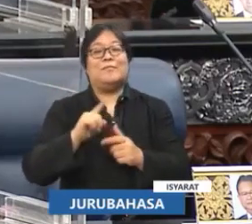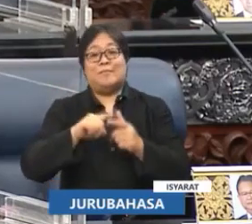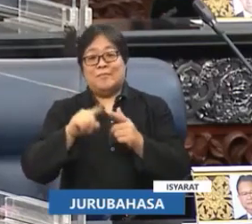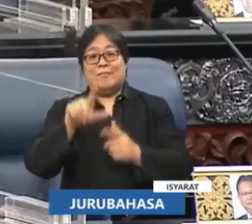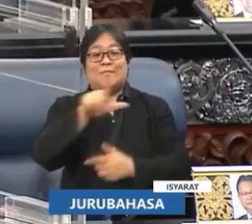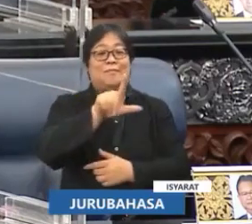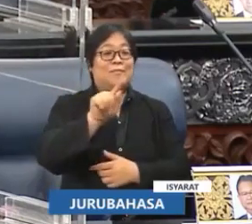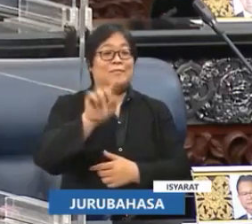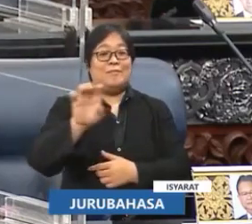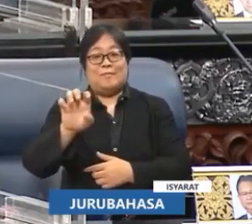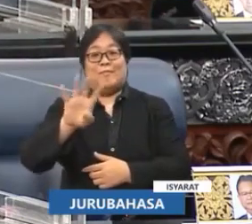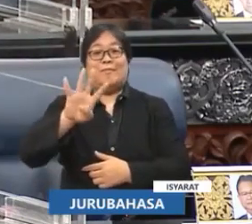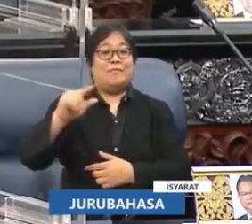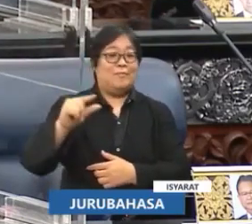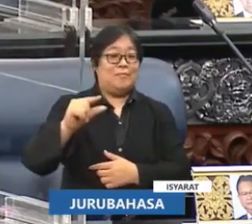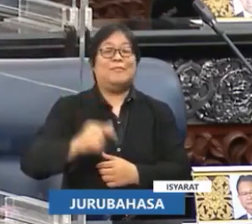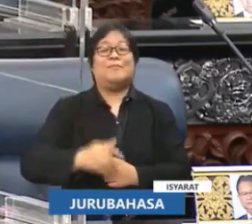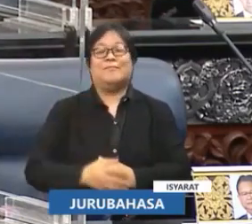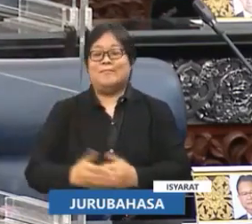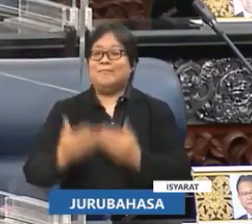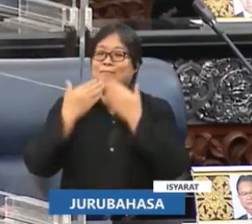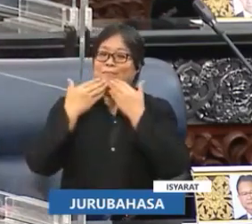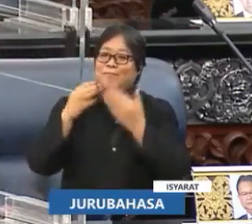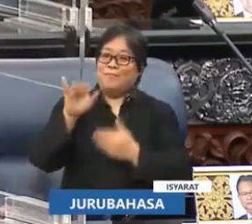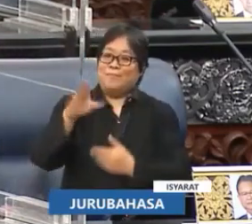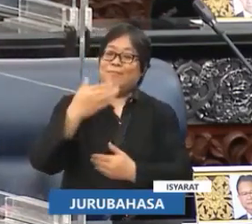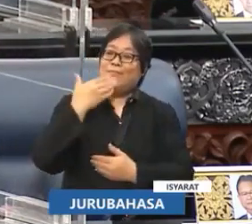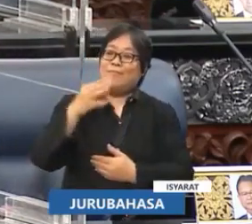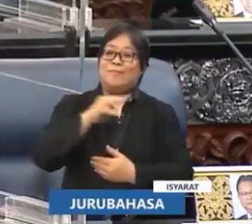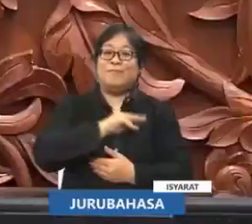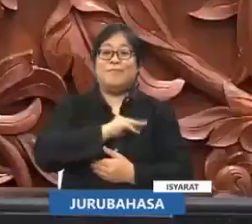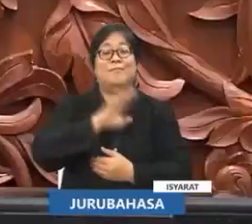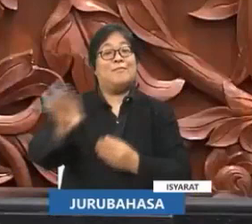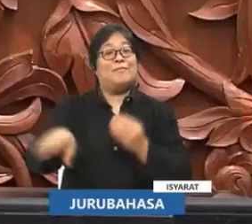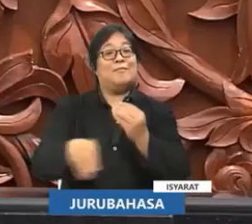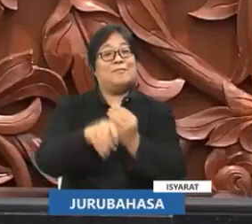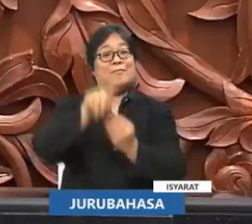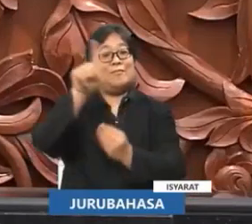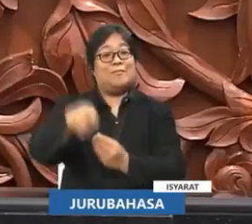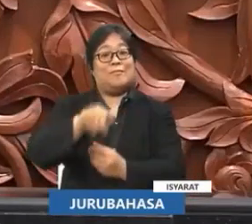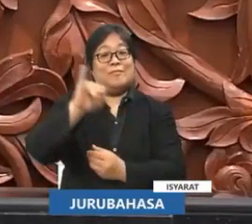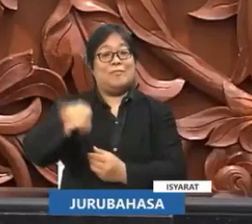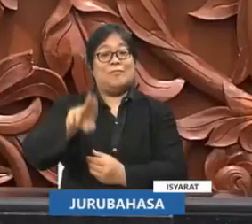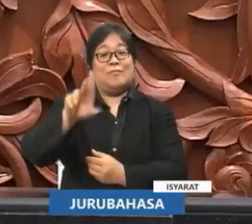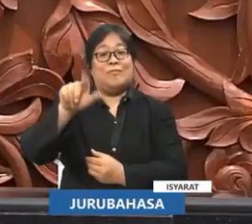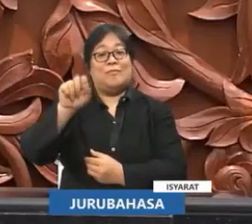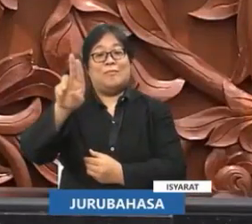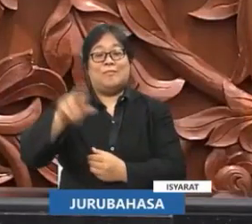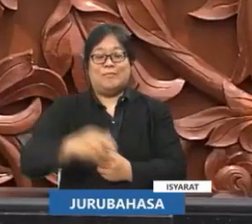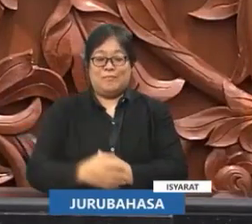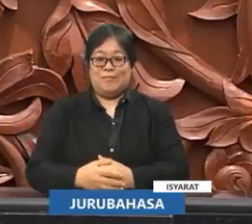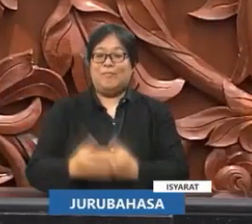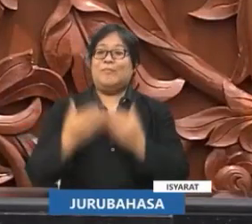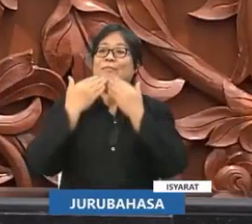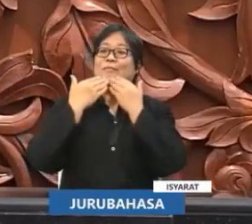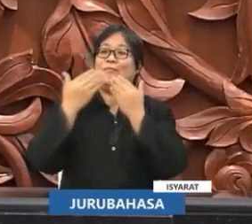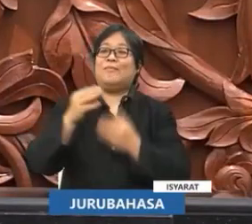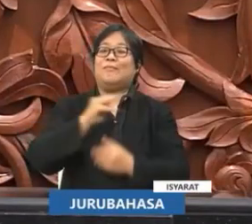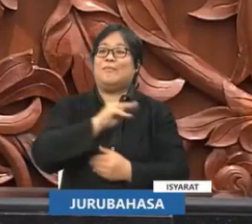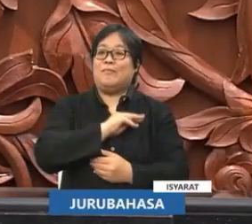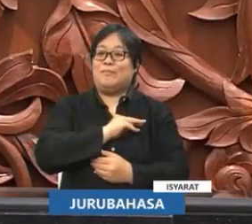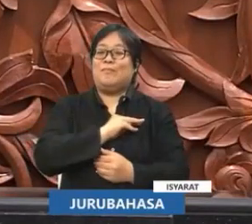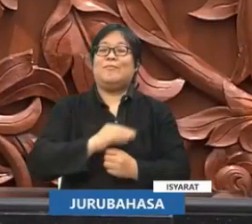evolution for generation. Terima kasih Yang Berhormat. Terima kasih Menteri. Soalan tambahan, sila Julau. Terima kasih Menteri